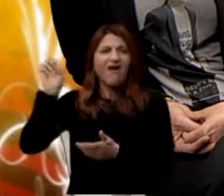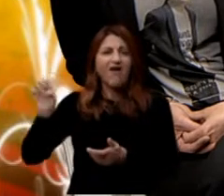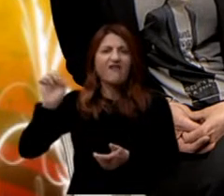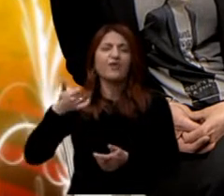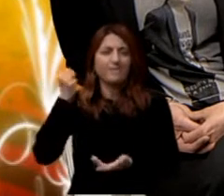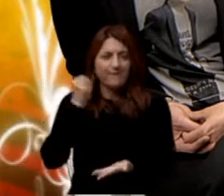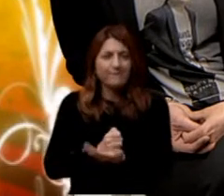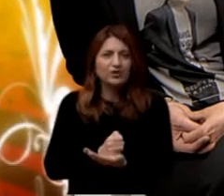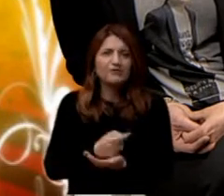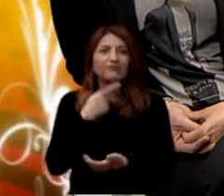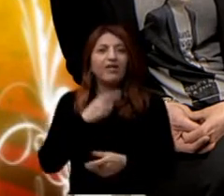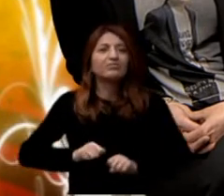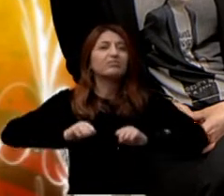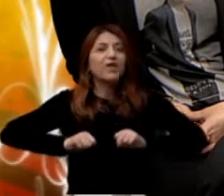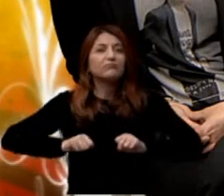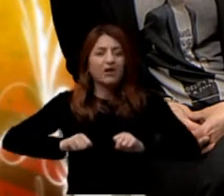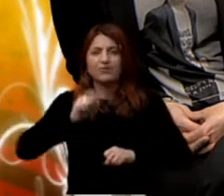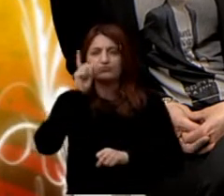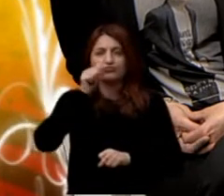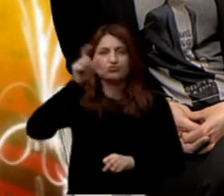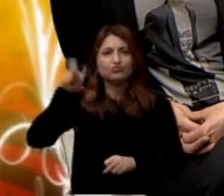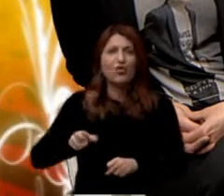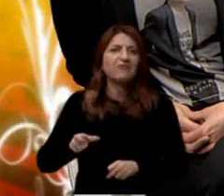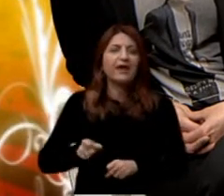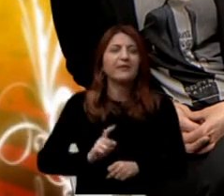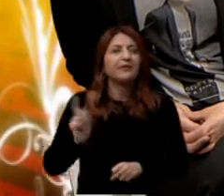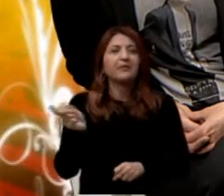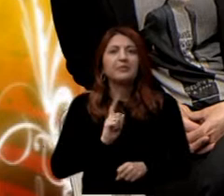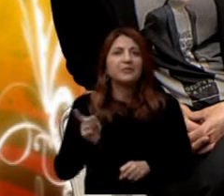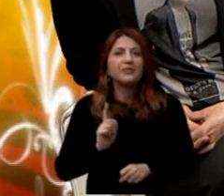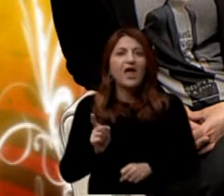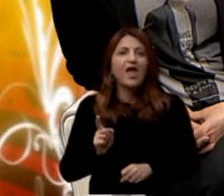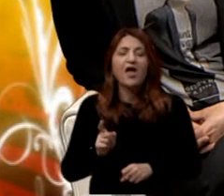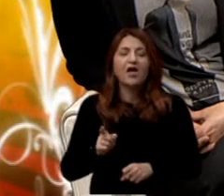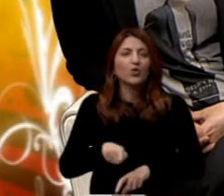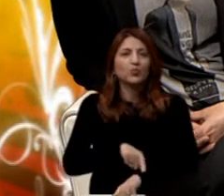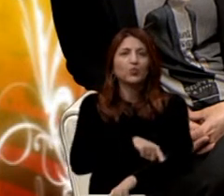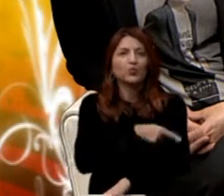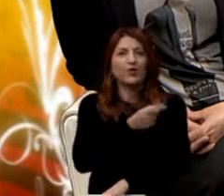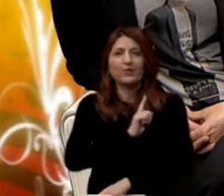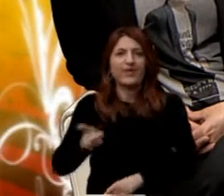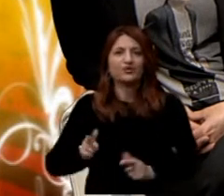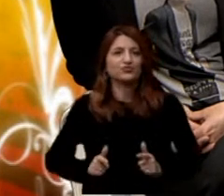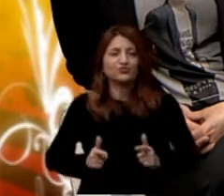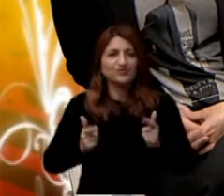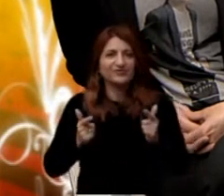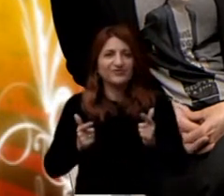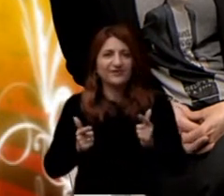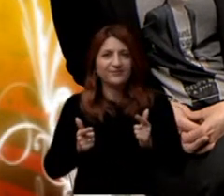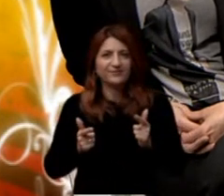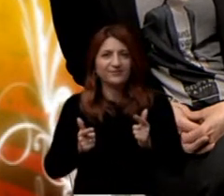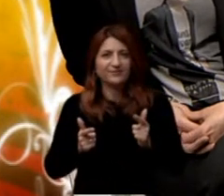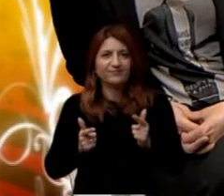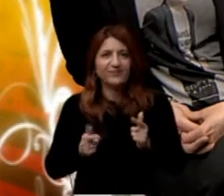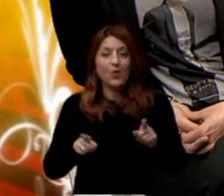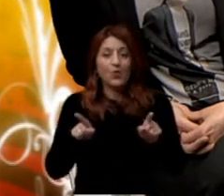potvrdila, da debeli ljudi u pravilu ne doživljavaju duboku starost. Znači, mi